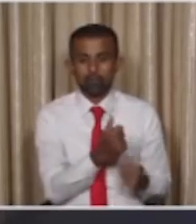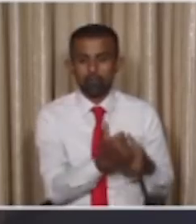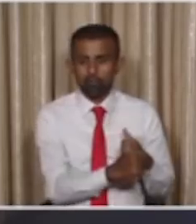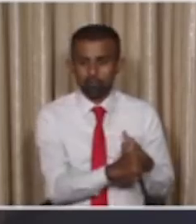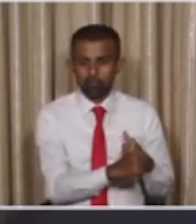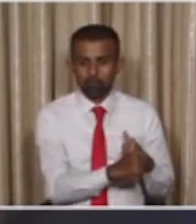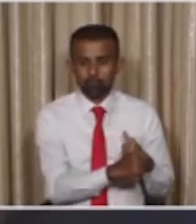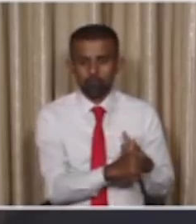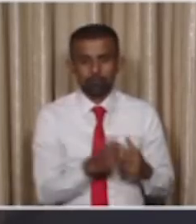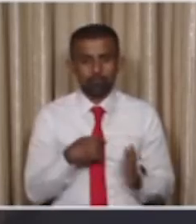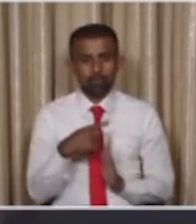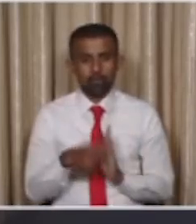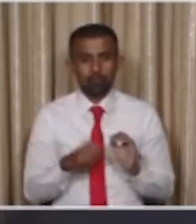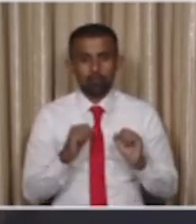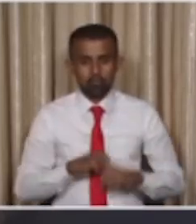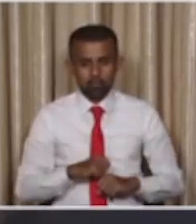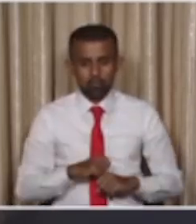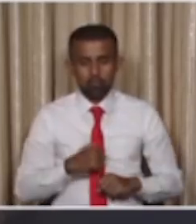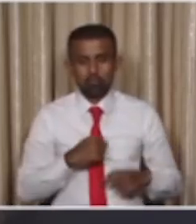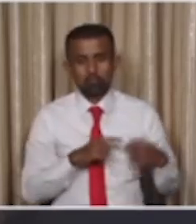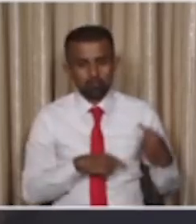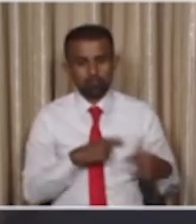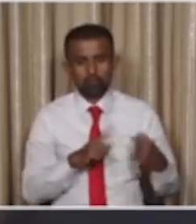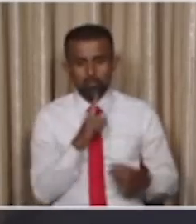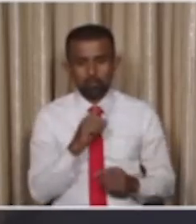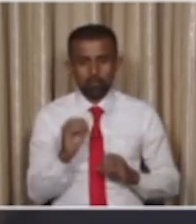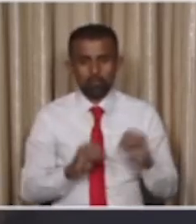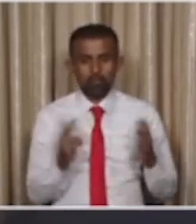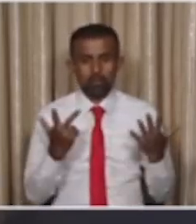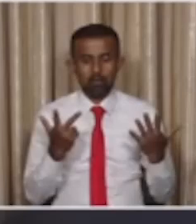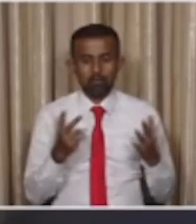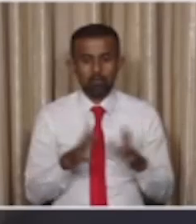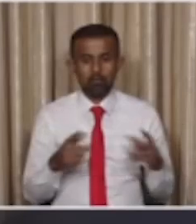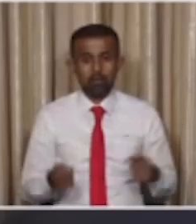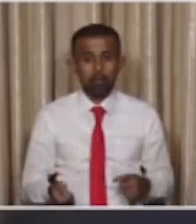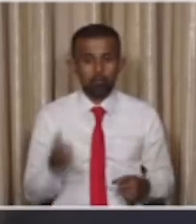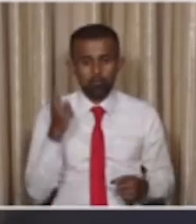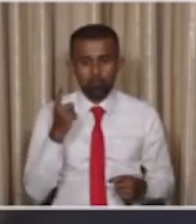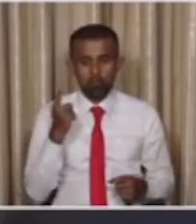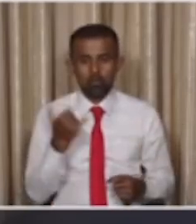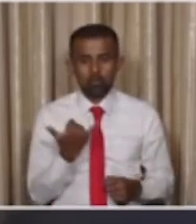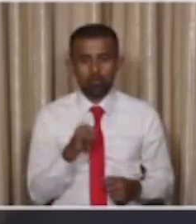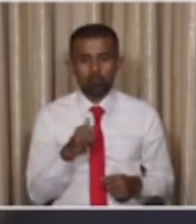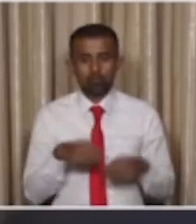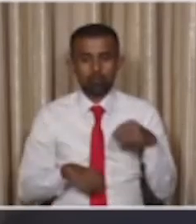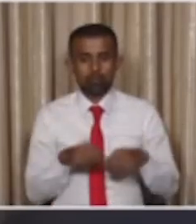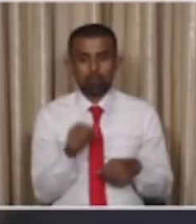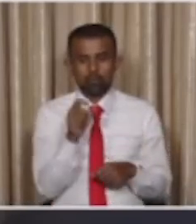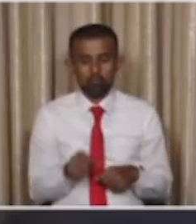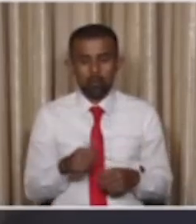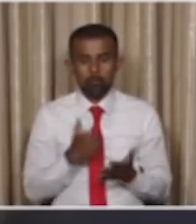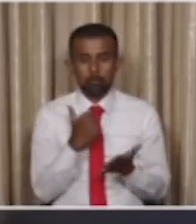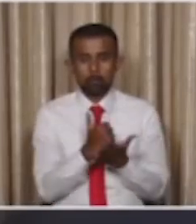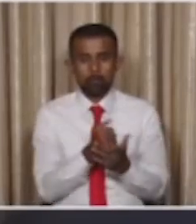ගැසීම, අපේ රට බංකොලොත්තුනේ අපි දිගින් දිගටම කිව්ව 80%ක් උද්ධමනය ගියේ සමහර දේශපාලනඥයන් විසින් මහ